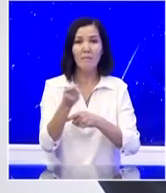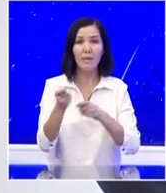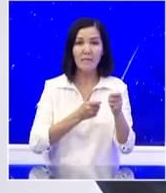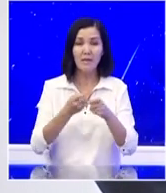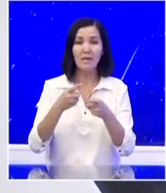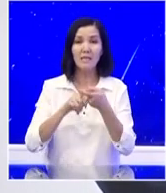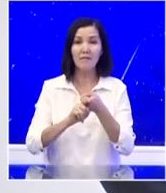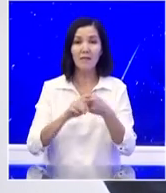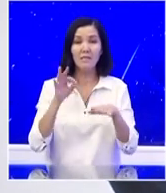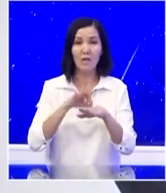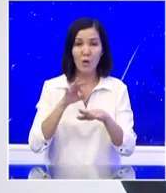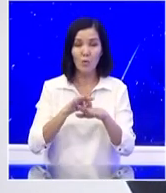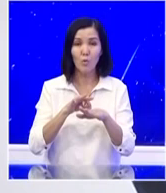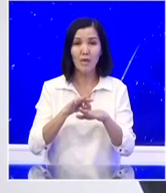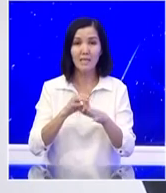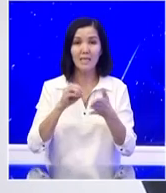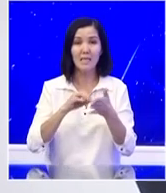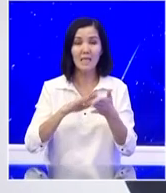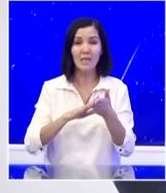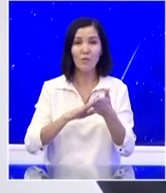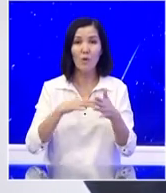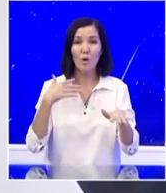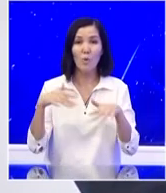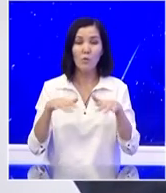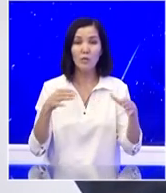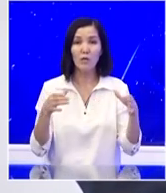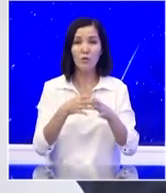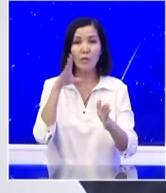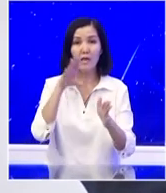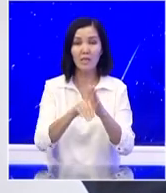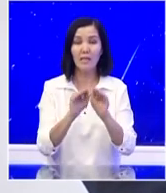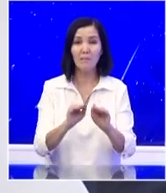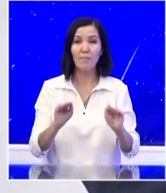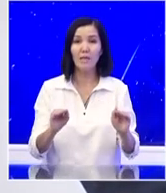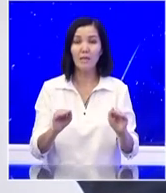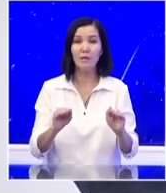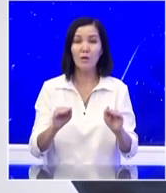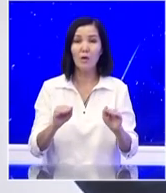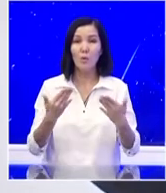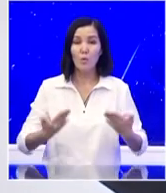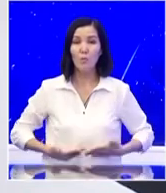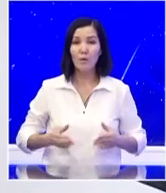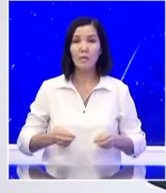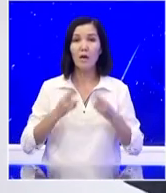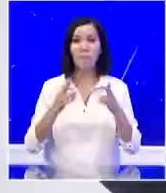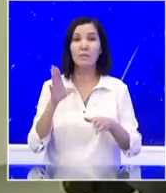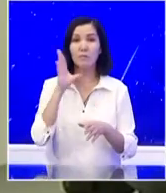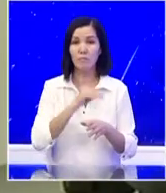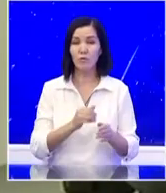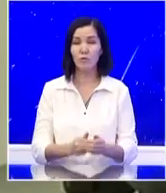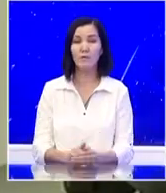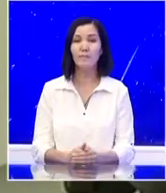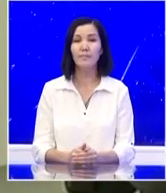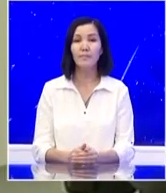инфекциялар жағдайларын тіркеу осал топтарға жататын балалардың өміріне қауіп тендіреді.